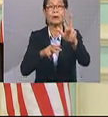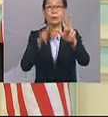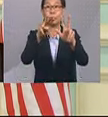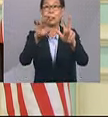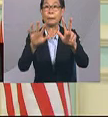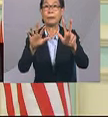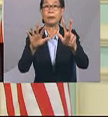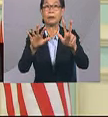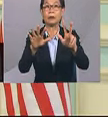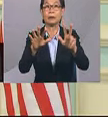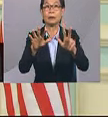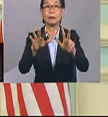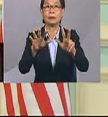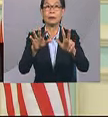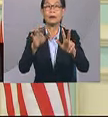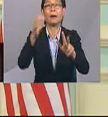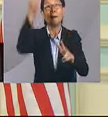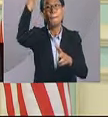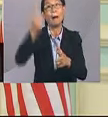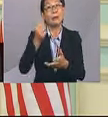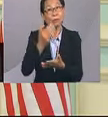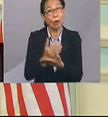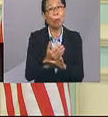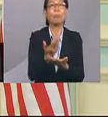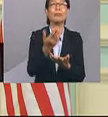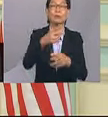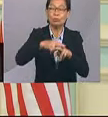325 terminal pengangkutan darat,